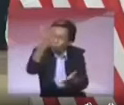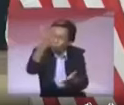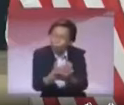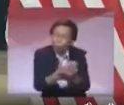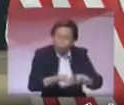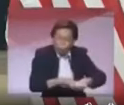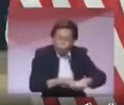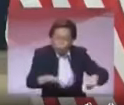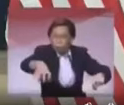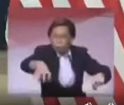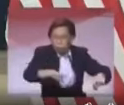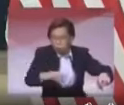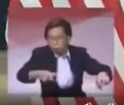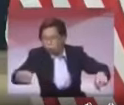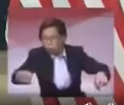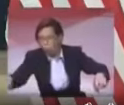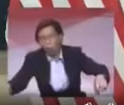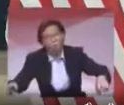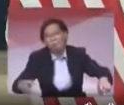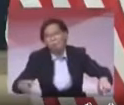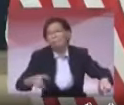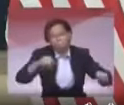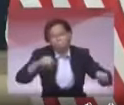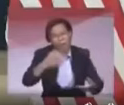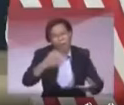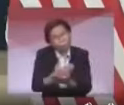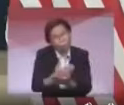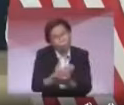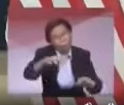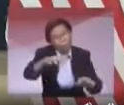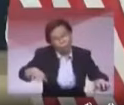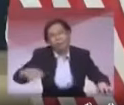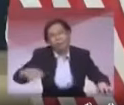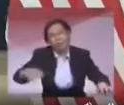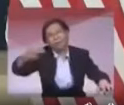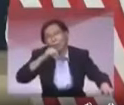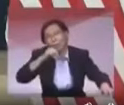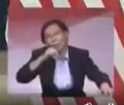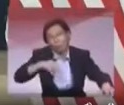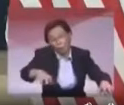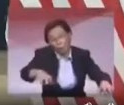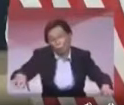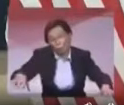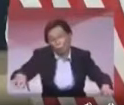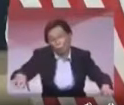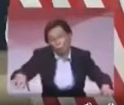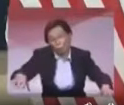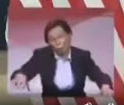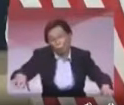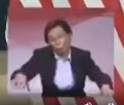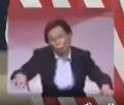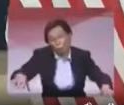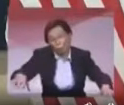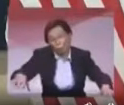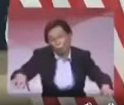COVID-19. Daerah lain yang masih berstatus hijau, iaitu tiada langsung kes COVID-19. To other district